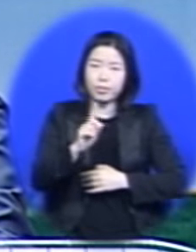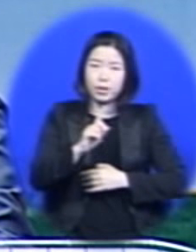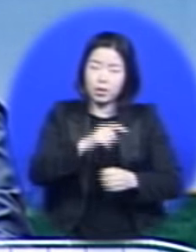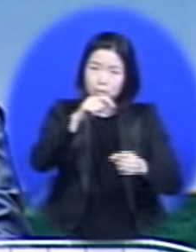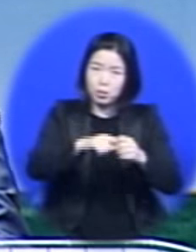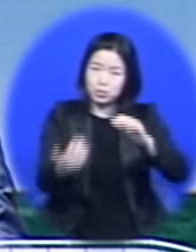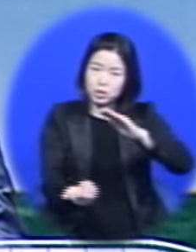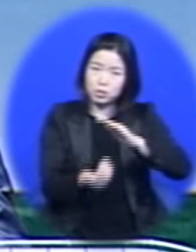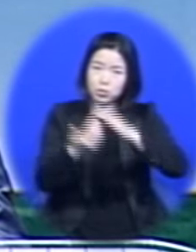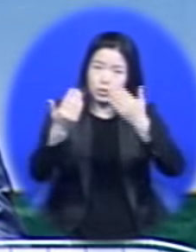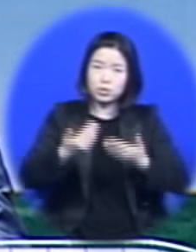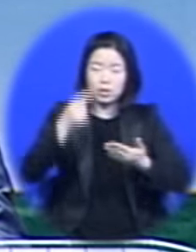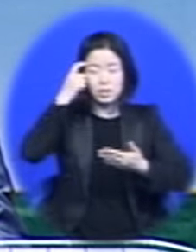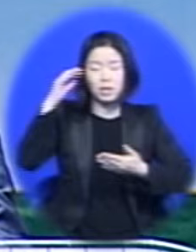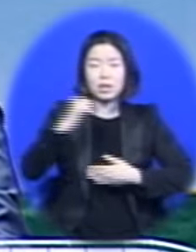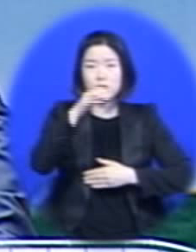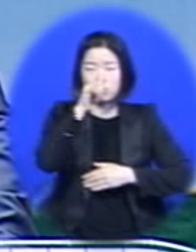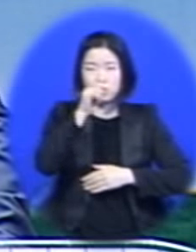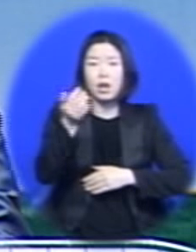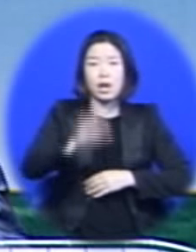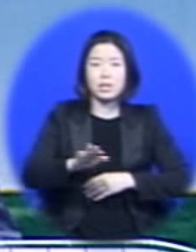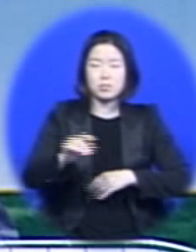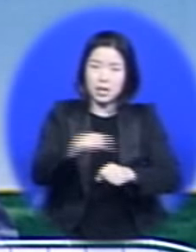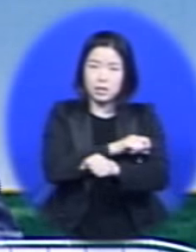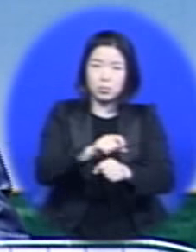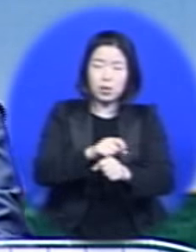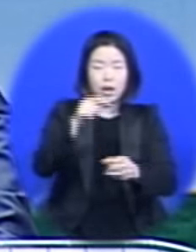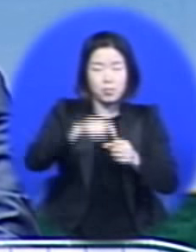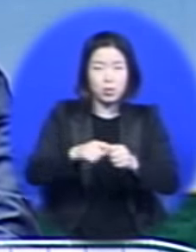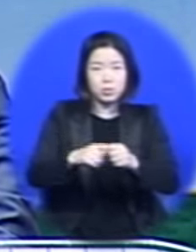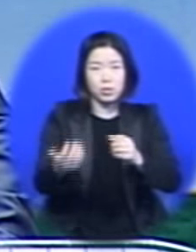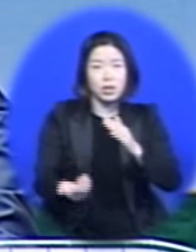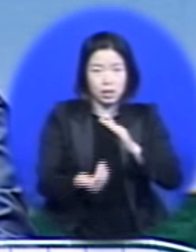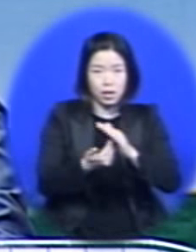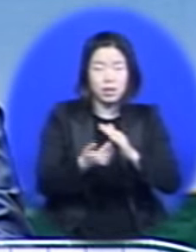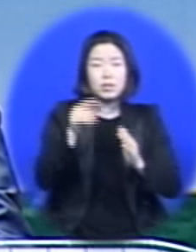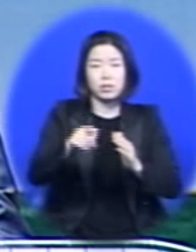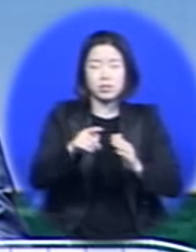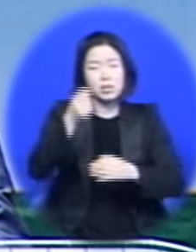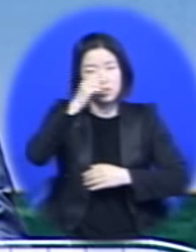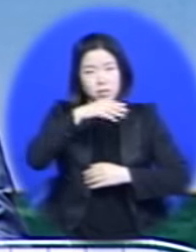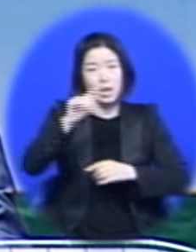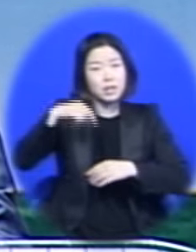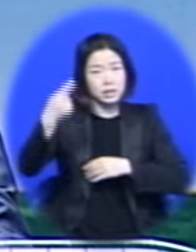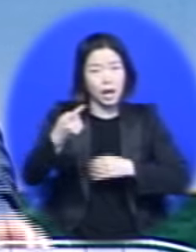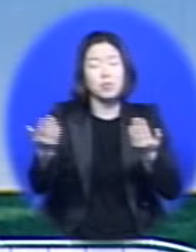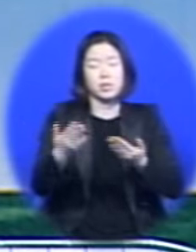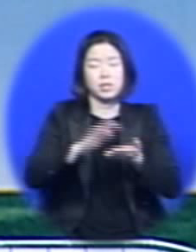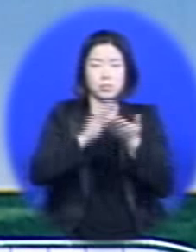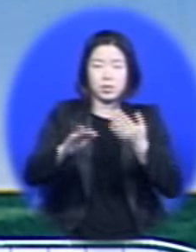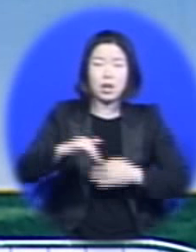목적을 이루어 주실 것이라고 생각합니다. 하지만 특별한 목적을 달성하는 것은 그저 부수적인 일일 뿐입니다.